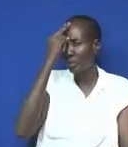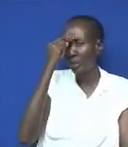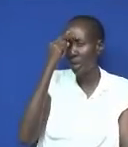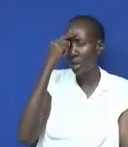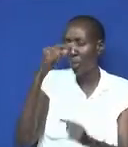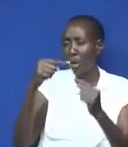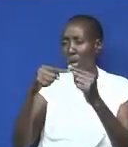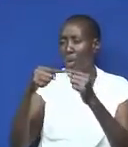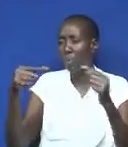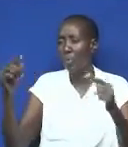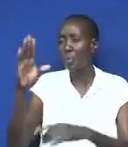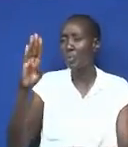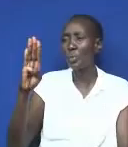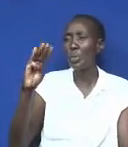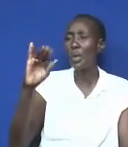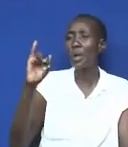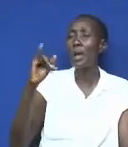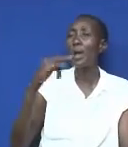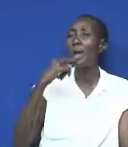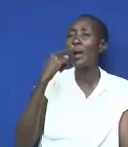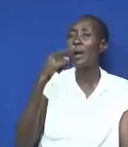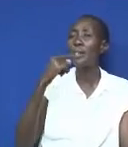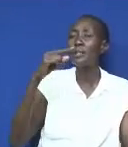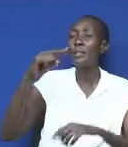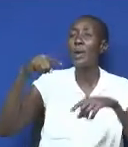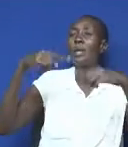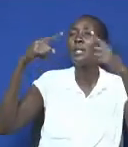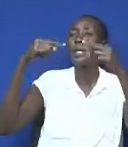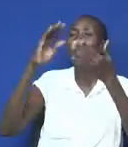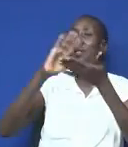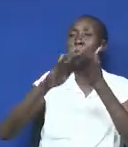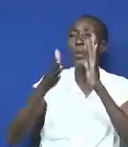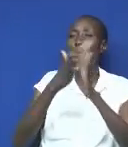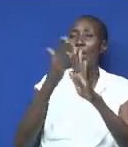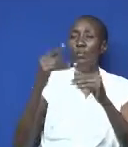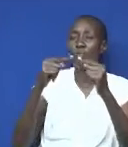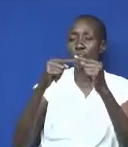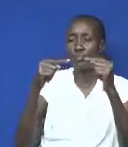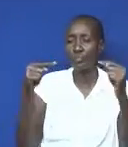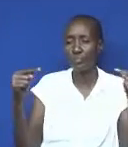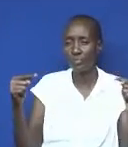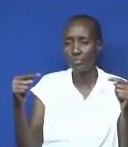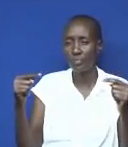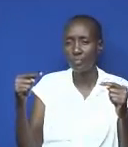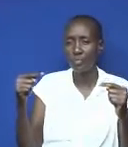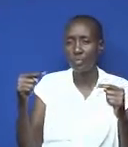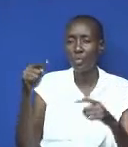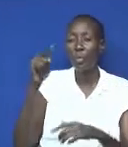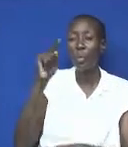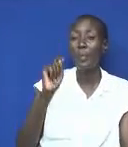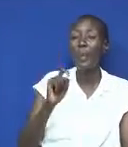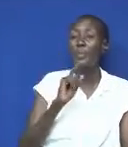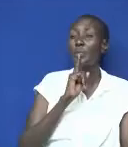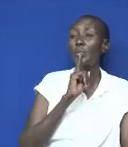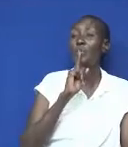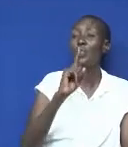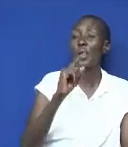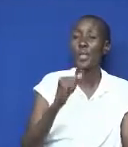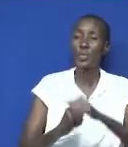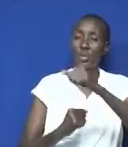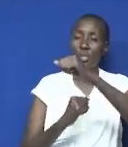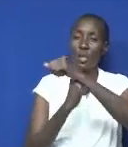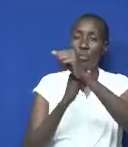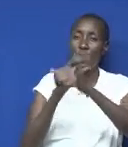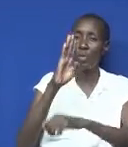wa BBI akisema utafaulu bila kupingwa. Lazima tuhakikishe kwamba tumesupport BBI